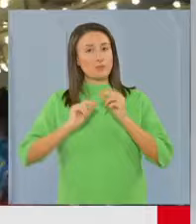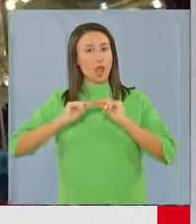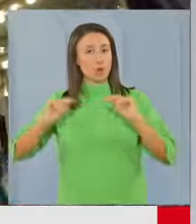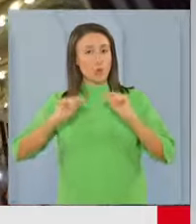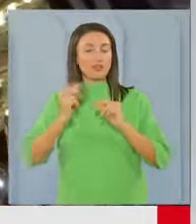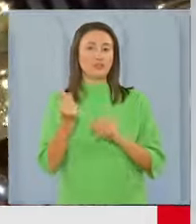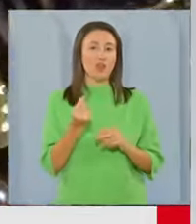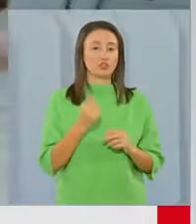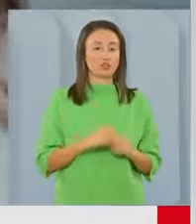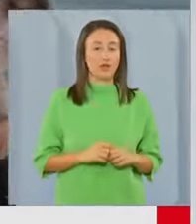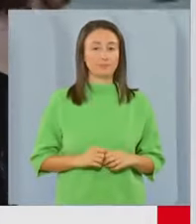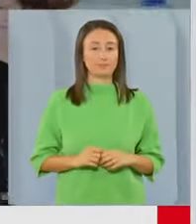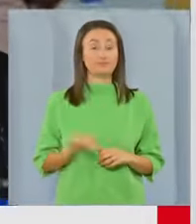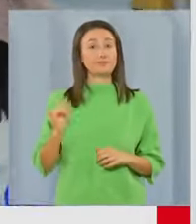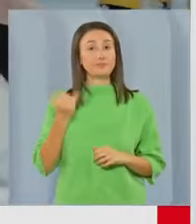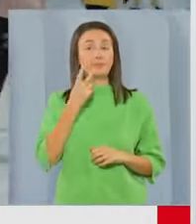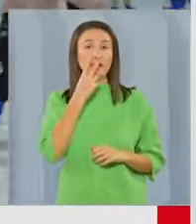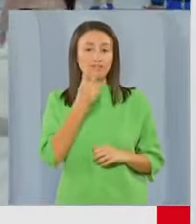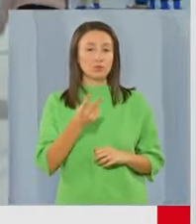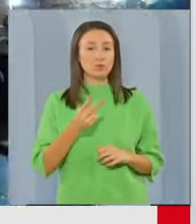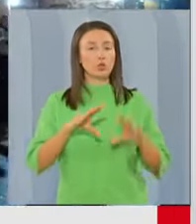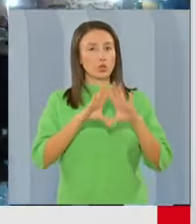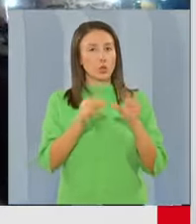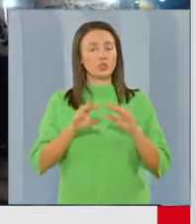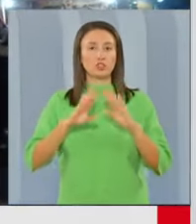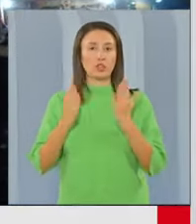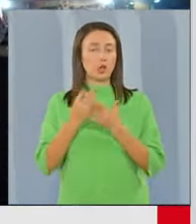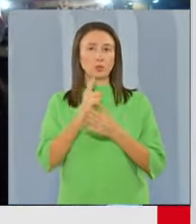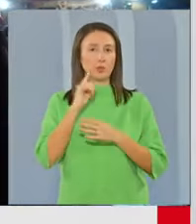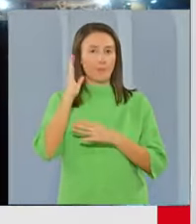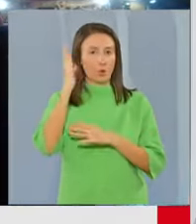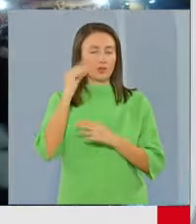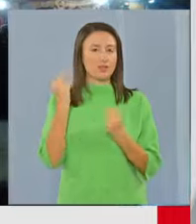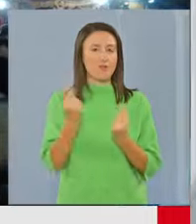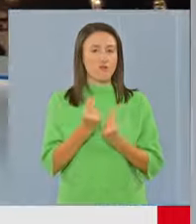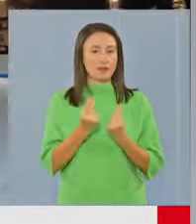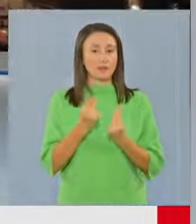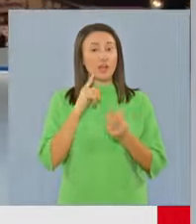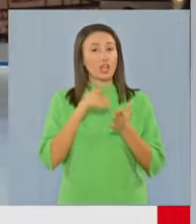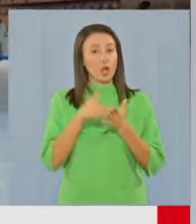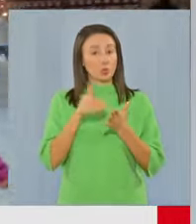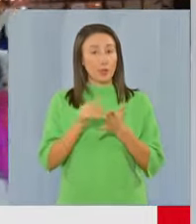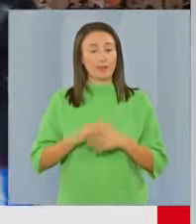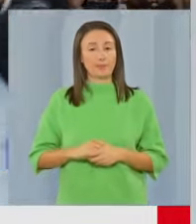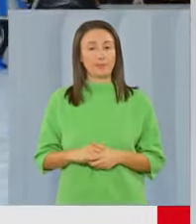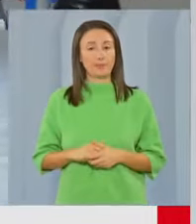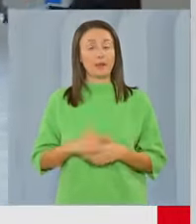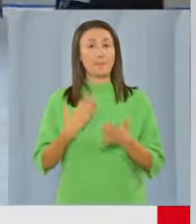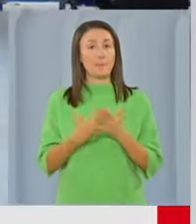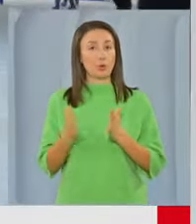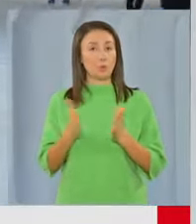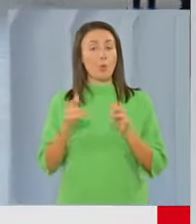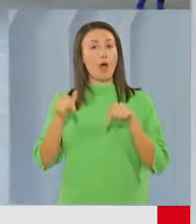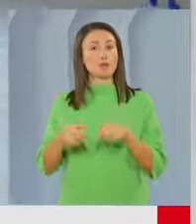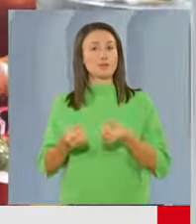financiară și am văzut că românii în general nu și proiectează foarte bine cheltuielile ei pentru perioada asta